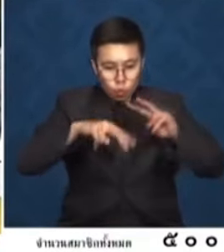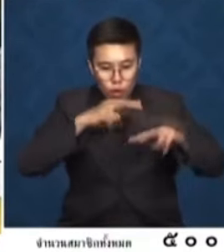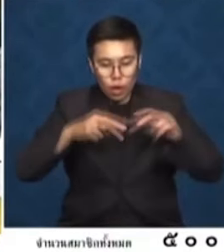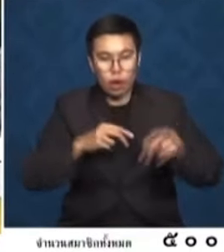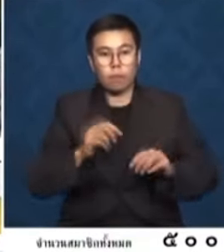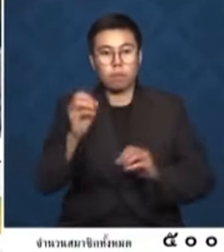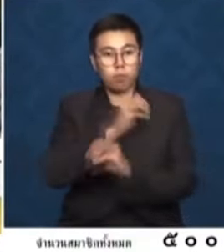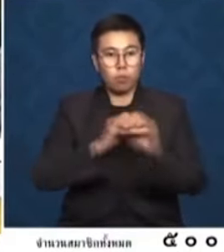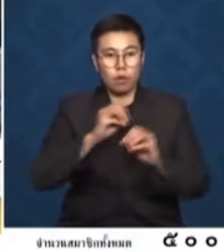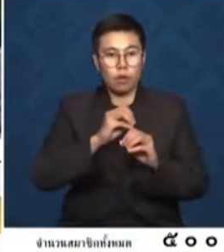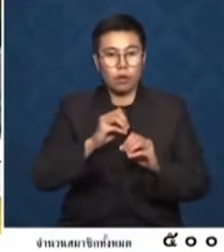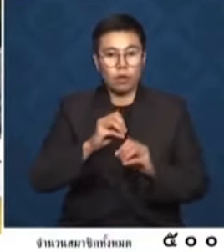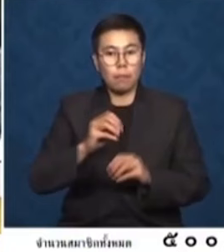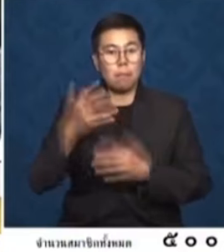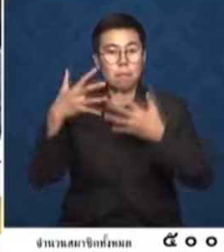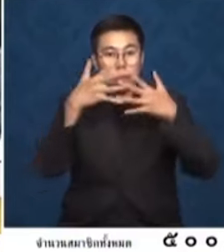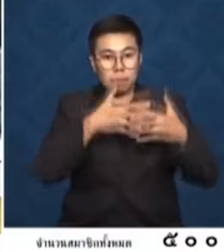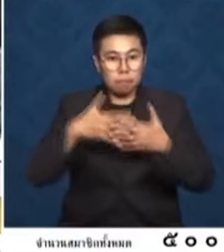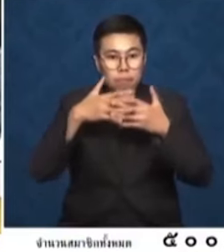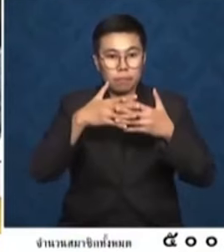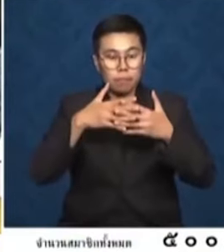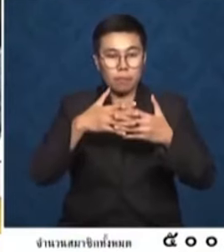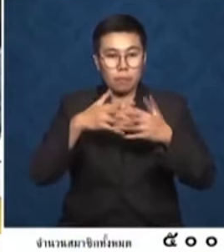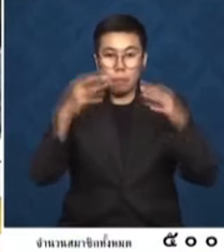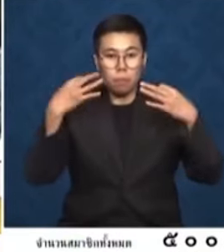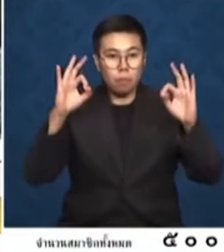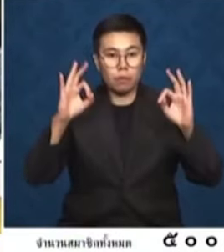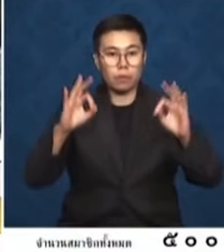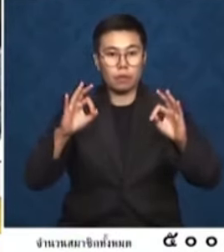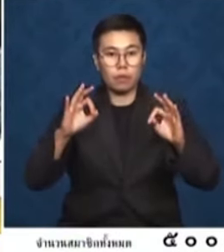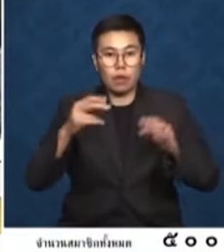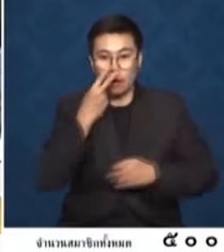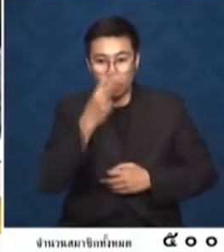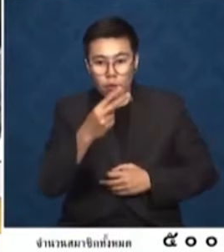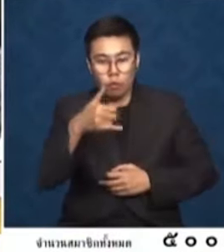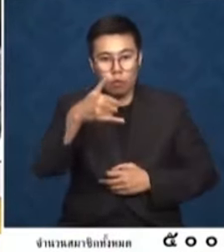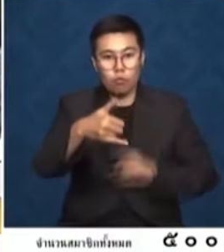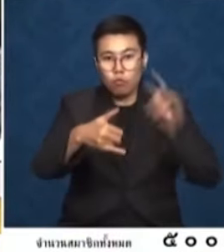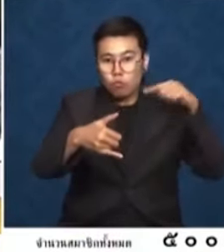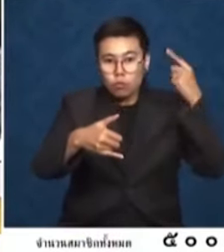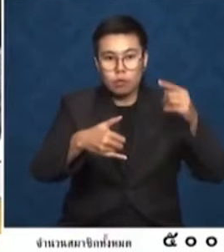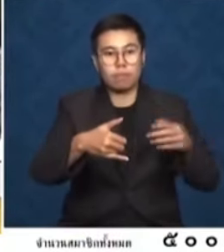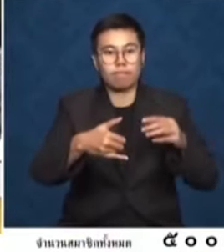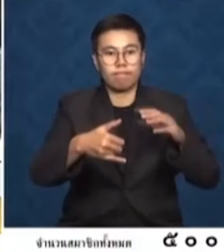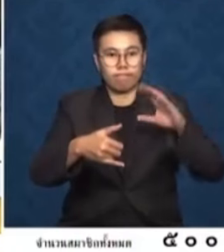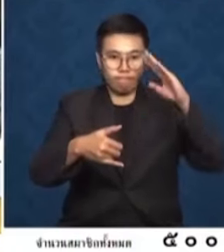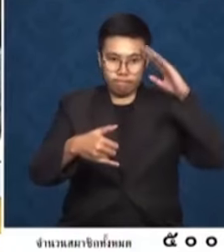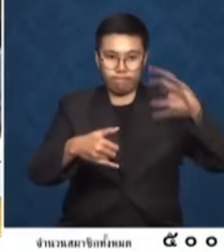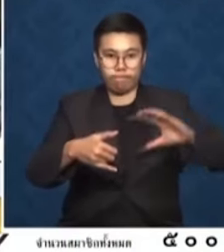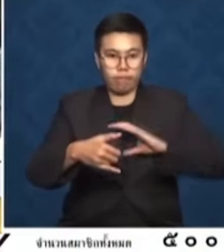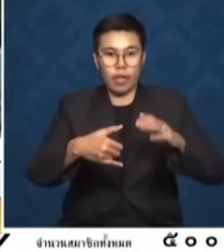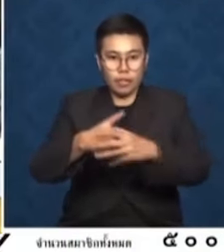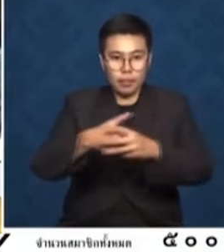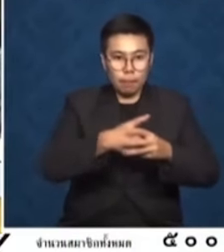เสรีนะครับท่านประธานครับไม่ต้องตั้งคำถามครับจับเลยครับล็อคเลยครับ